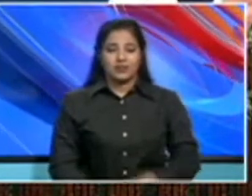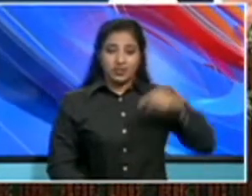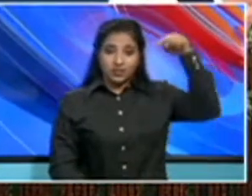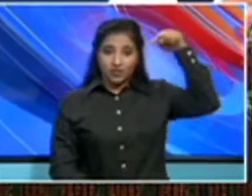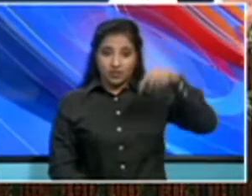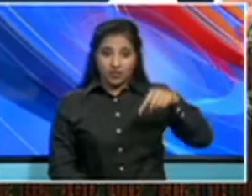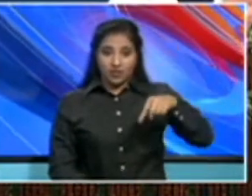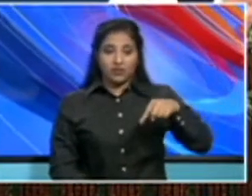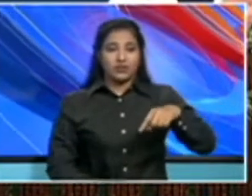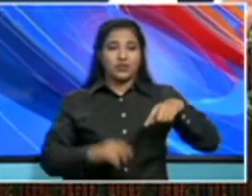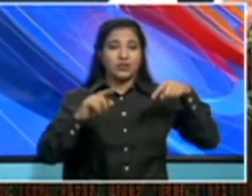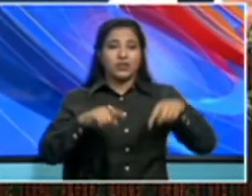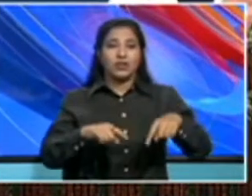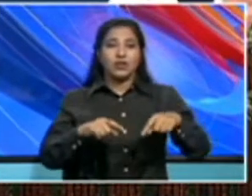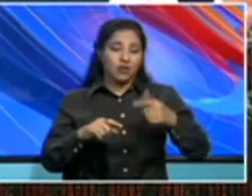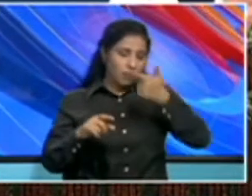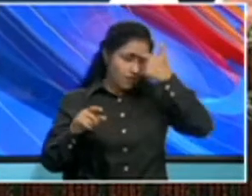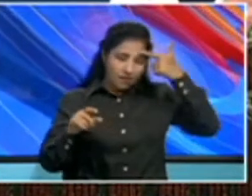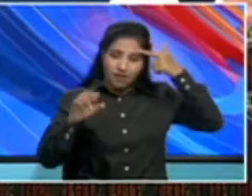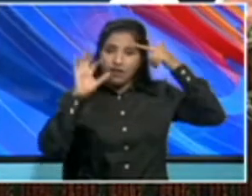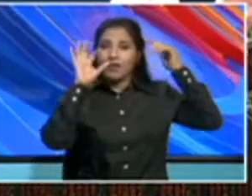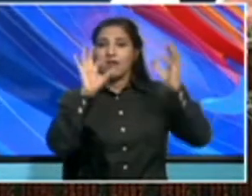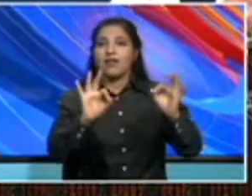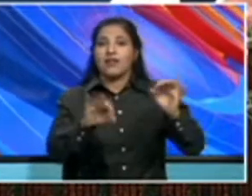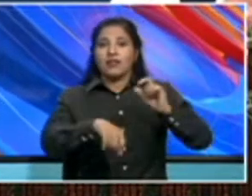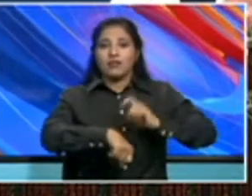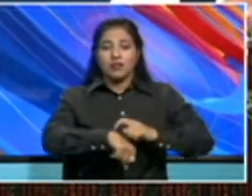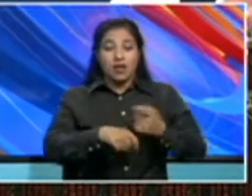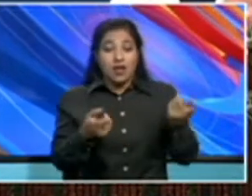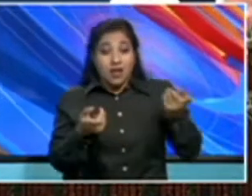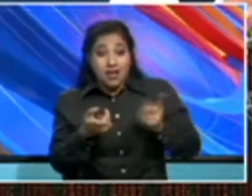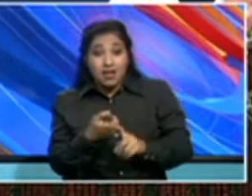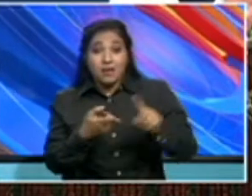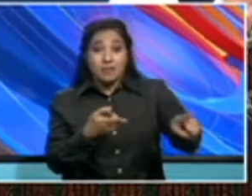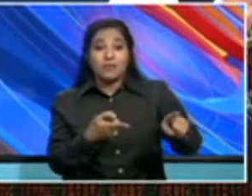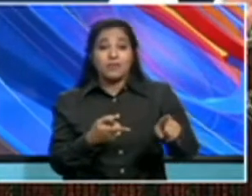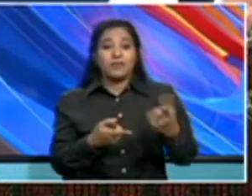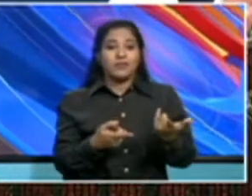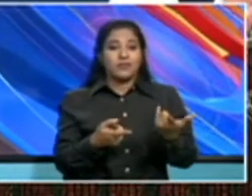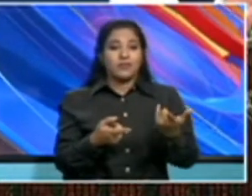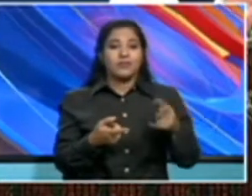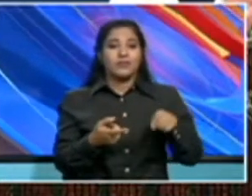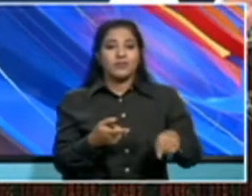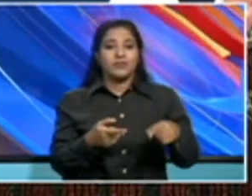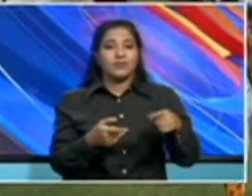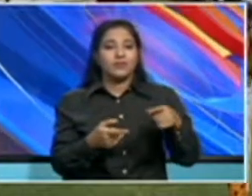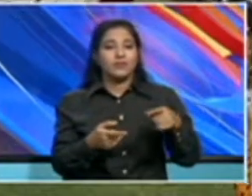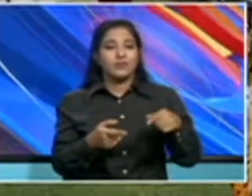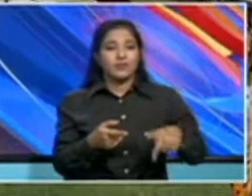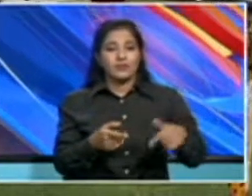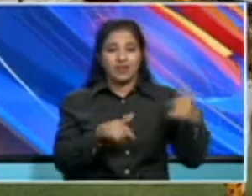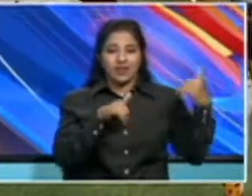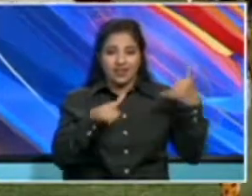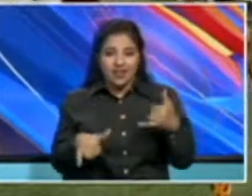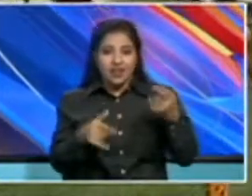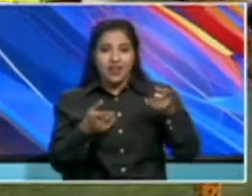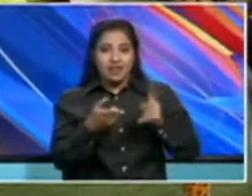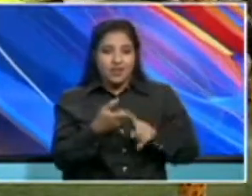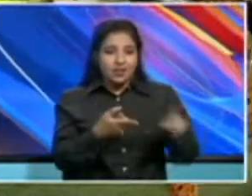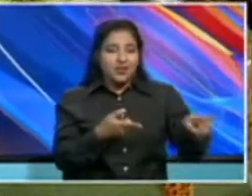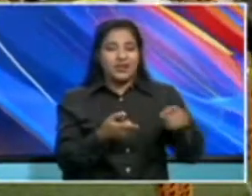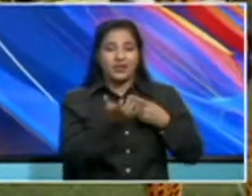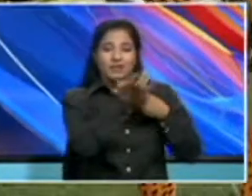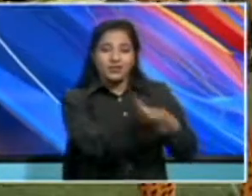आज इस विशिष्ट अवसर पर जब 36वें नेशनल गेम्स का शुभारंभ हमारे